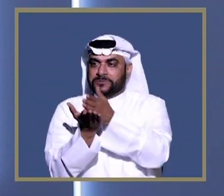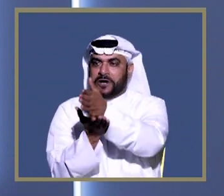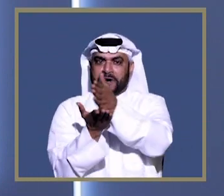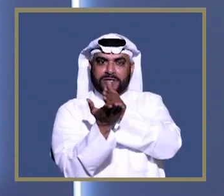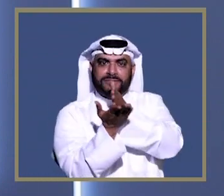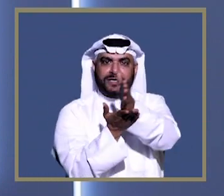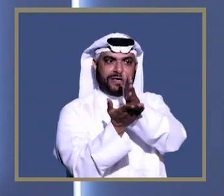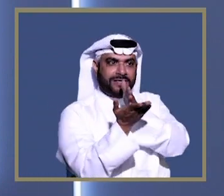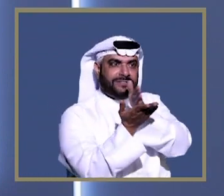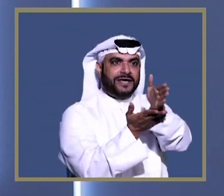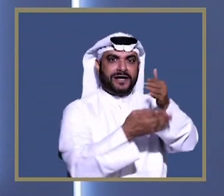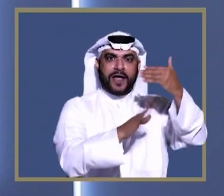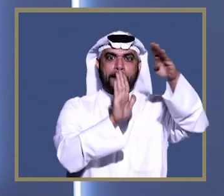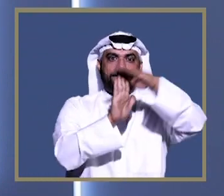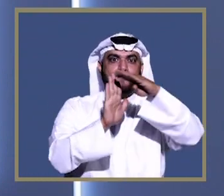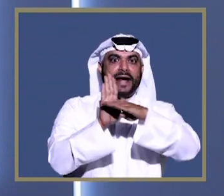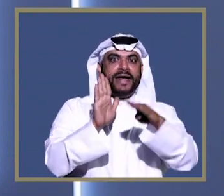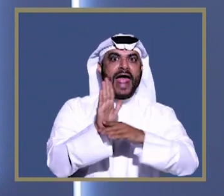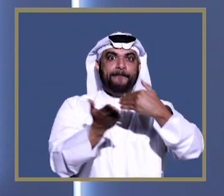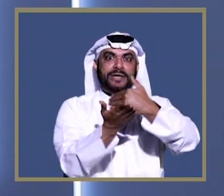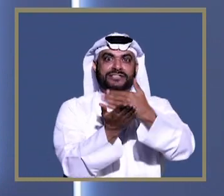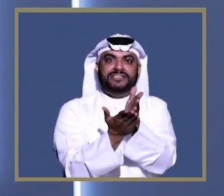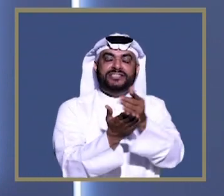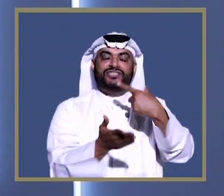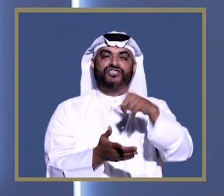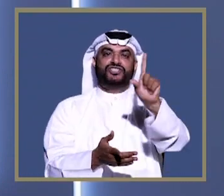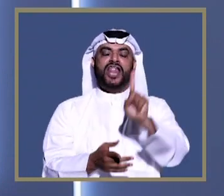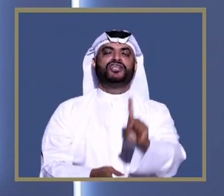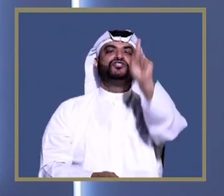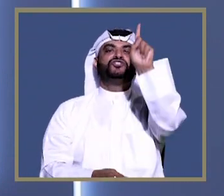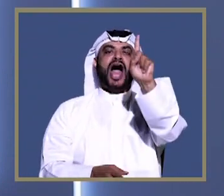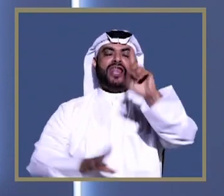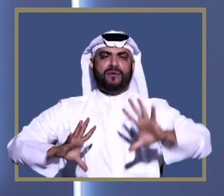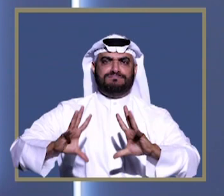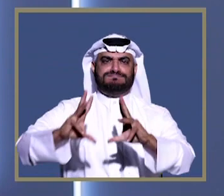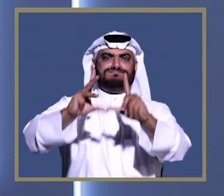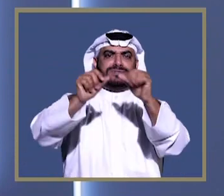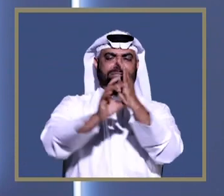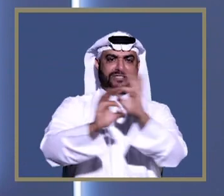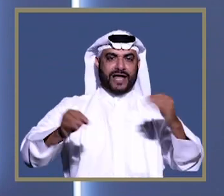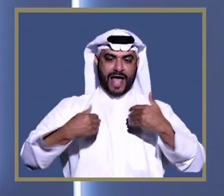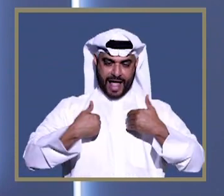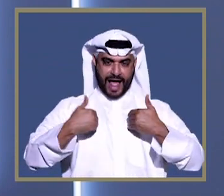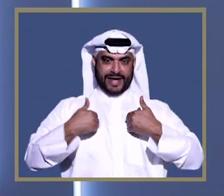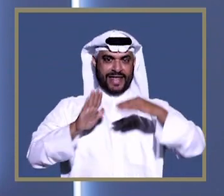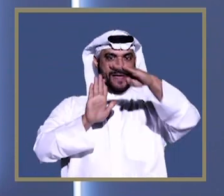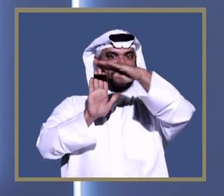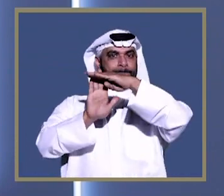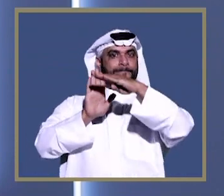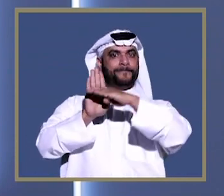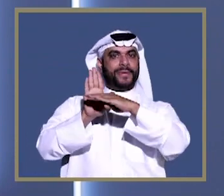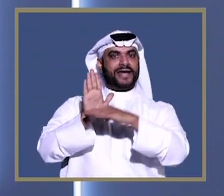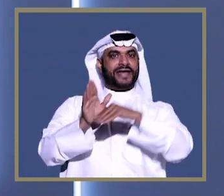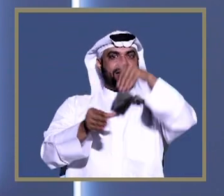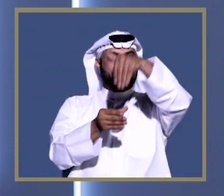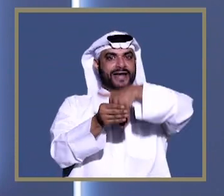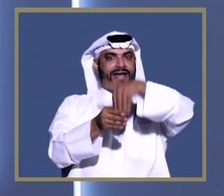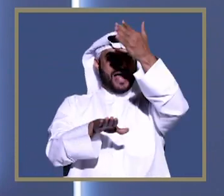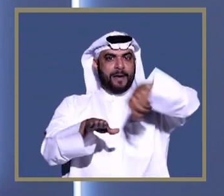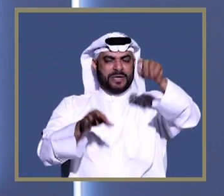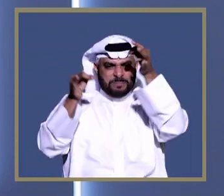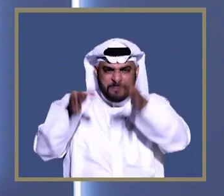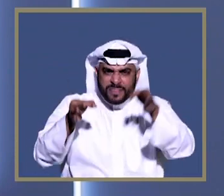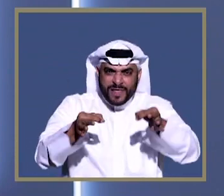اللي اتبعها في برنامج الإصلاح إن شاء الله القادم. برنامجي أمانة ما